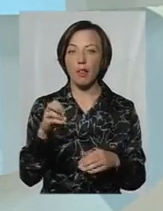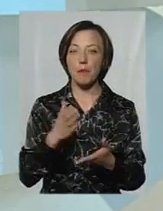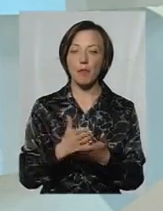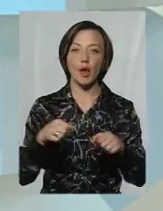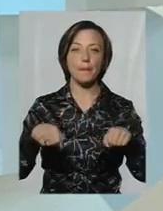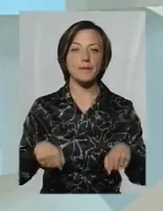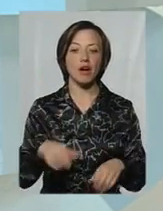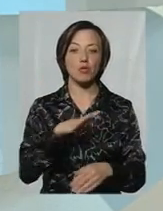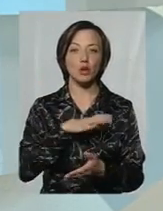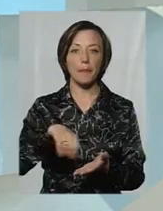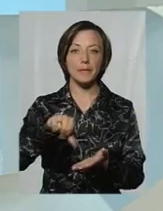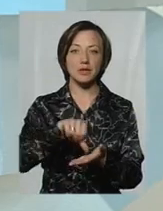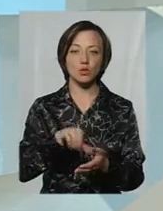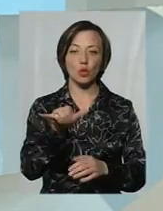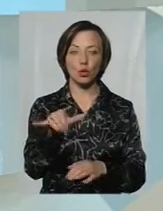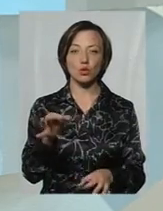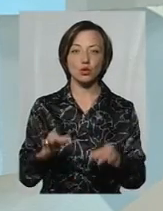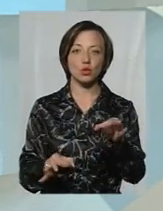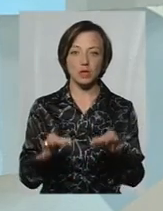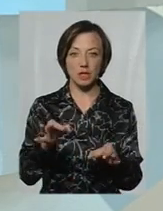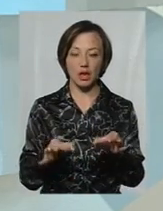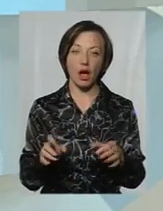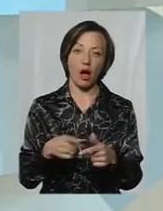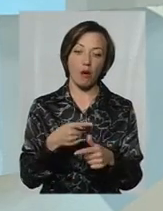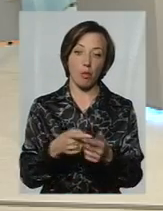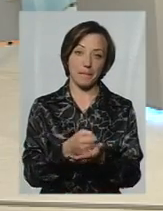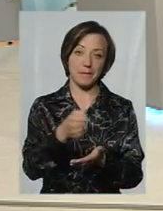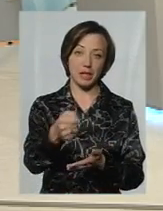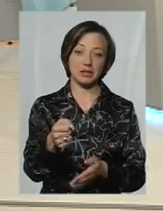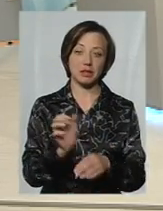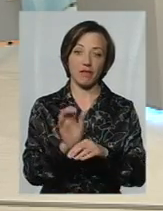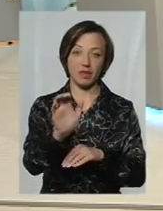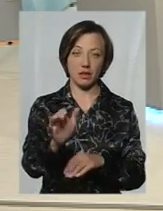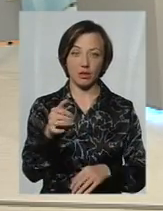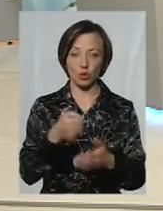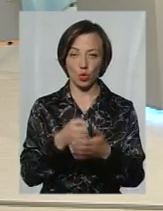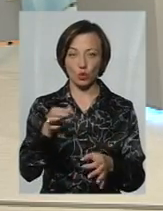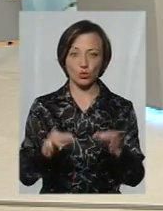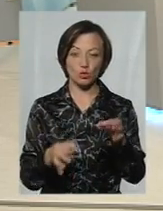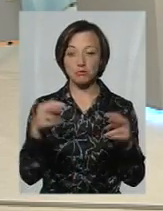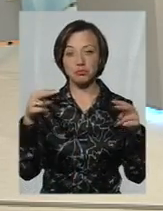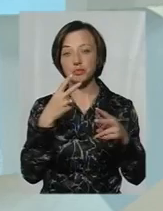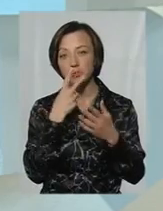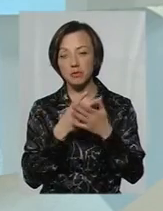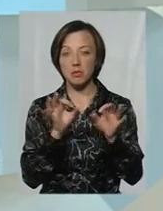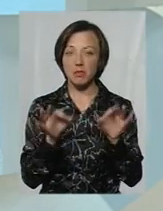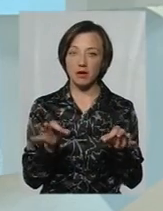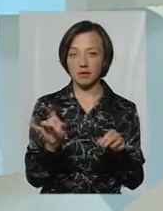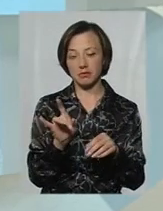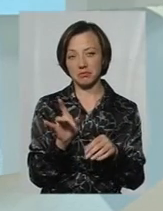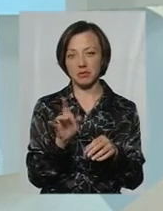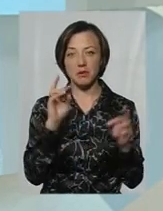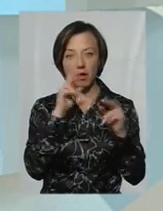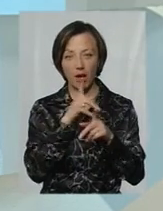право бути присутній у суді. Він... Або ж представники, так? Так, або ж представники, так. Уповноважений з прав людини має